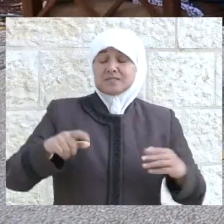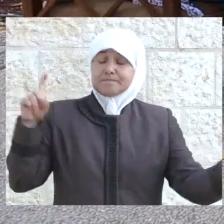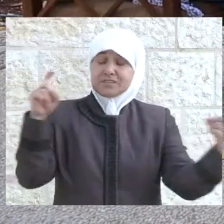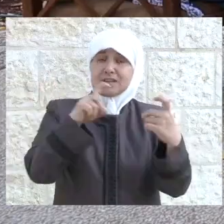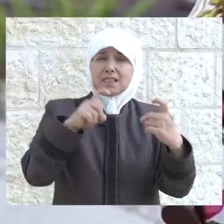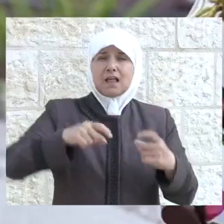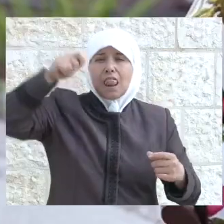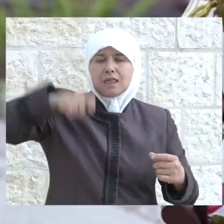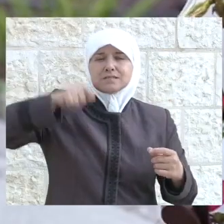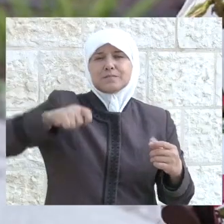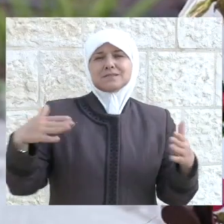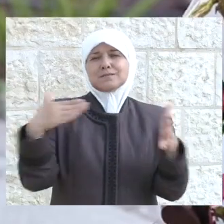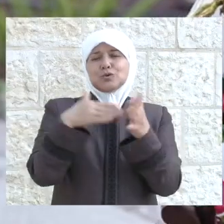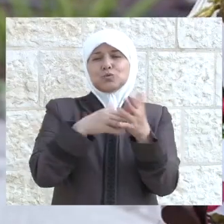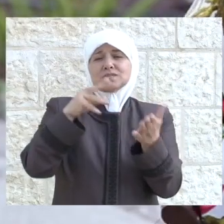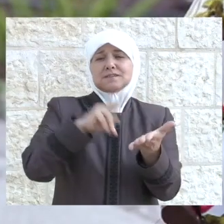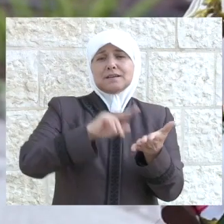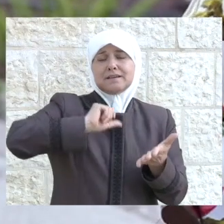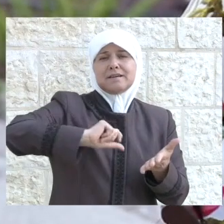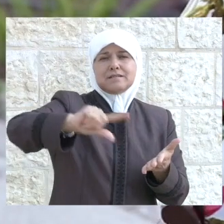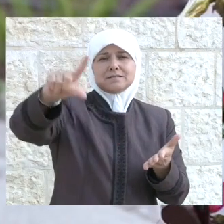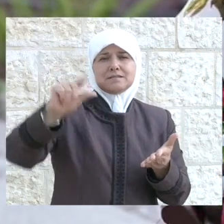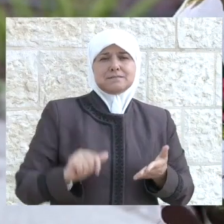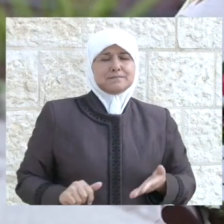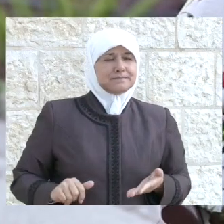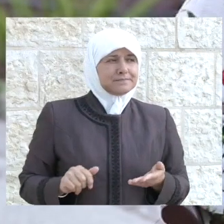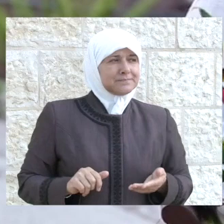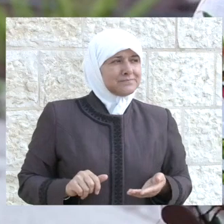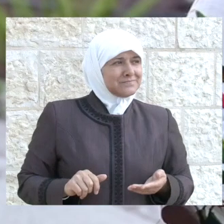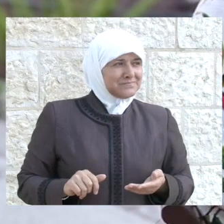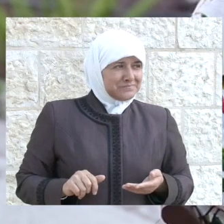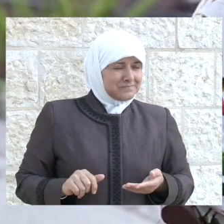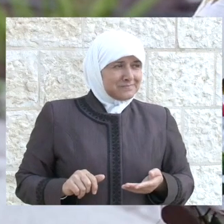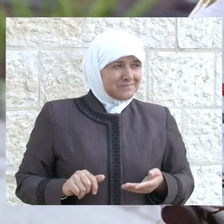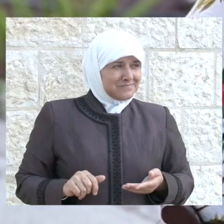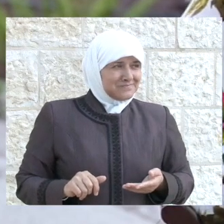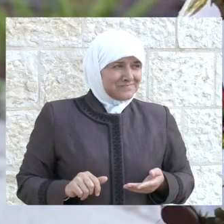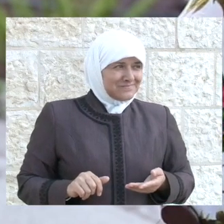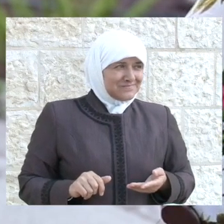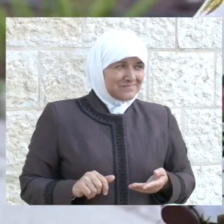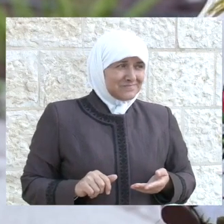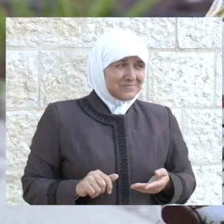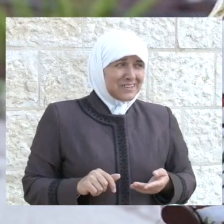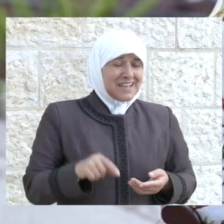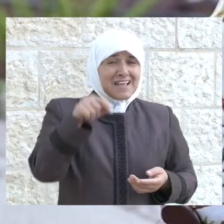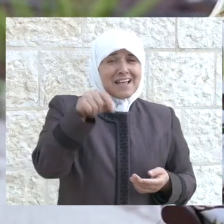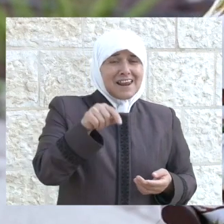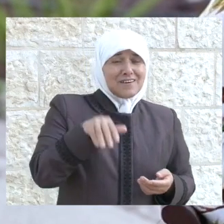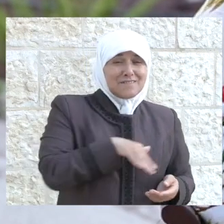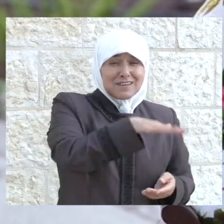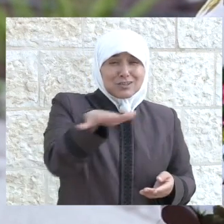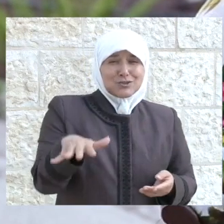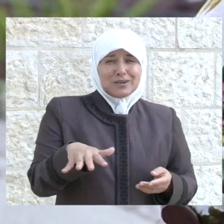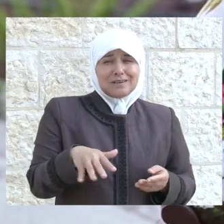رسالة من وراء التسلق، يعني لازم أكمل وأواصل. طبعاً من الشغلات اللي عن جد أعطتني دعم كبير خلال